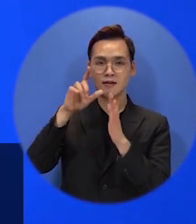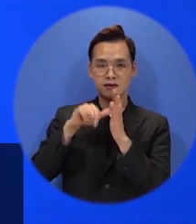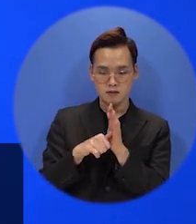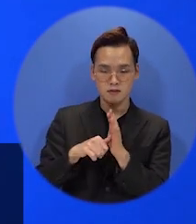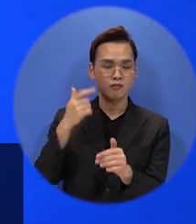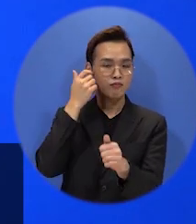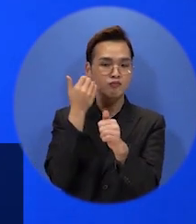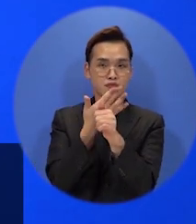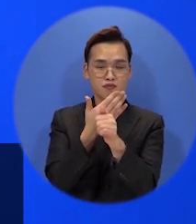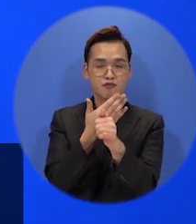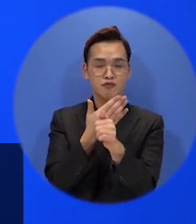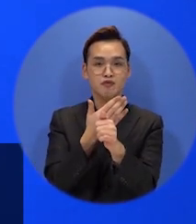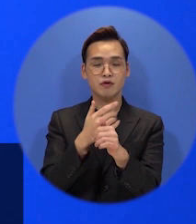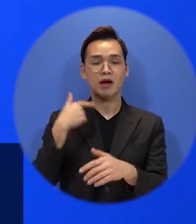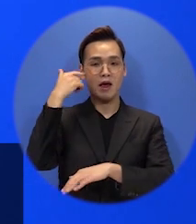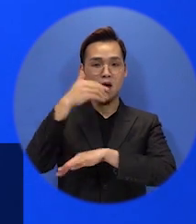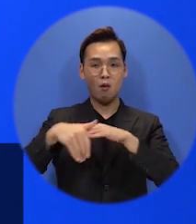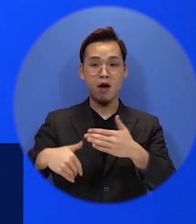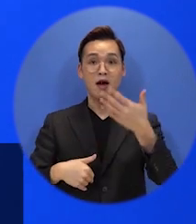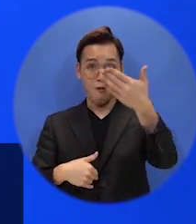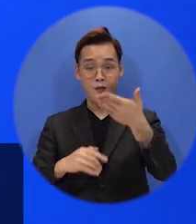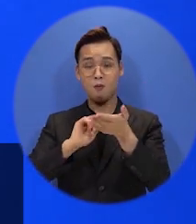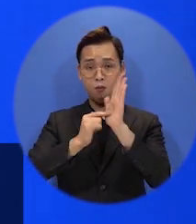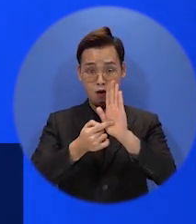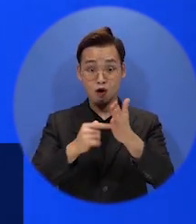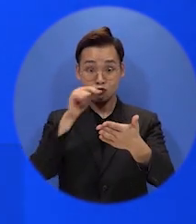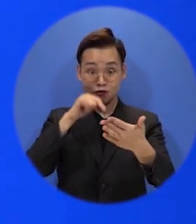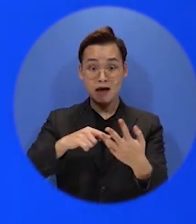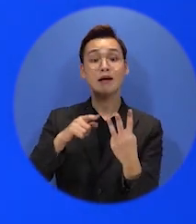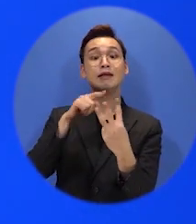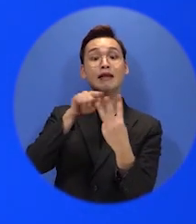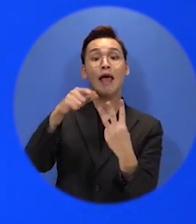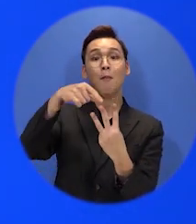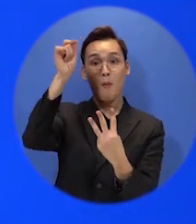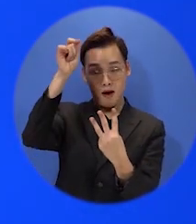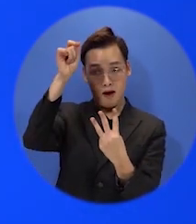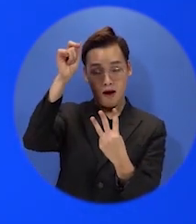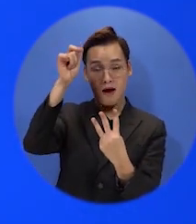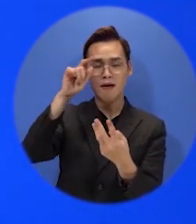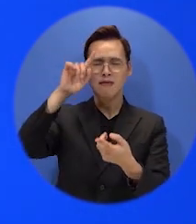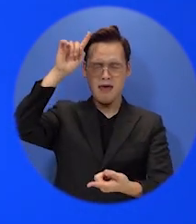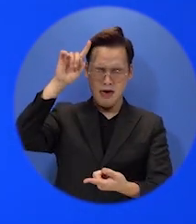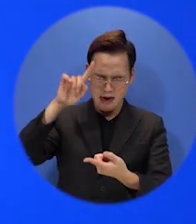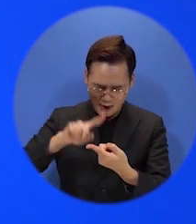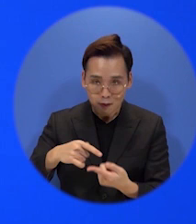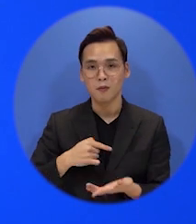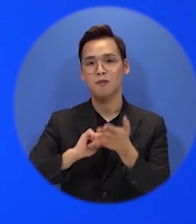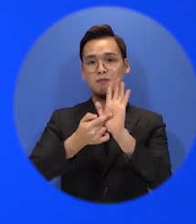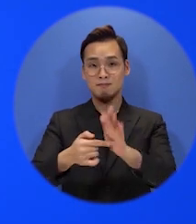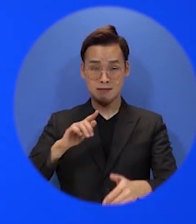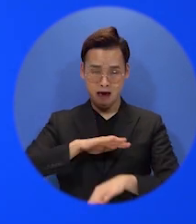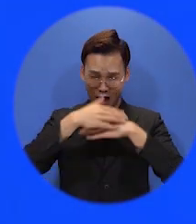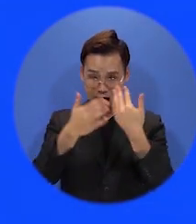면접 문항 9문항을 다 공개를 합니다. 그리고 그 중에 3문항을 그대로 출제할 거예요. 아, 그걸 그대로요, 그냥? 예, 똑같이 출제합니다. 다